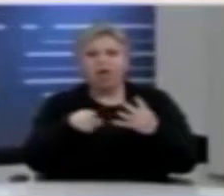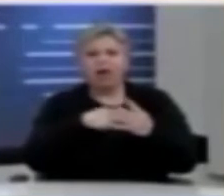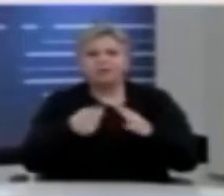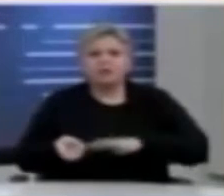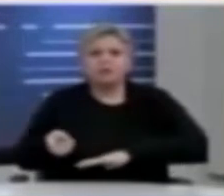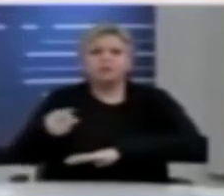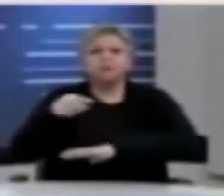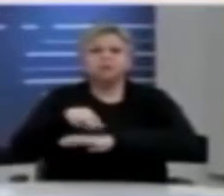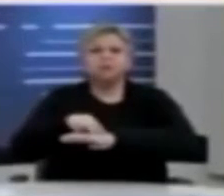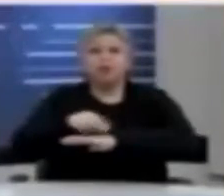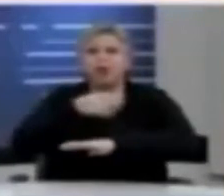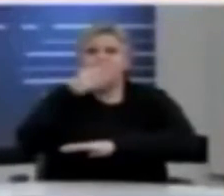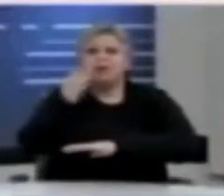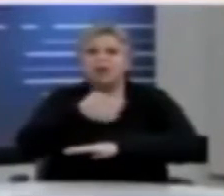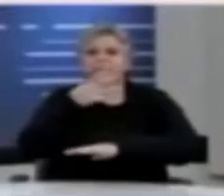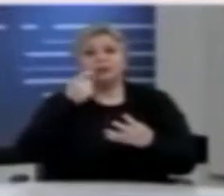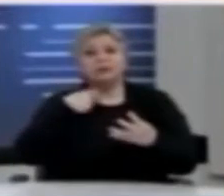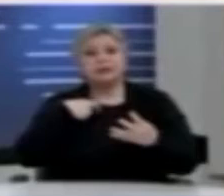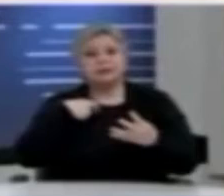να αιτιολογήσουν την ψήφο τους.